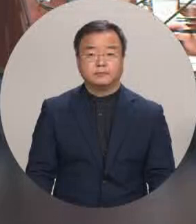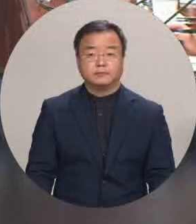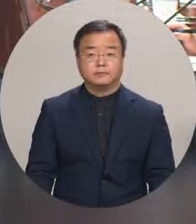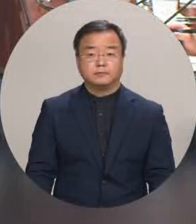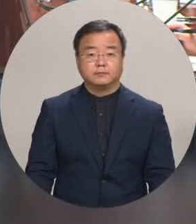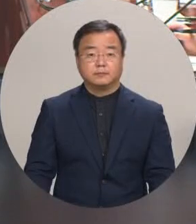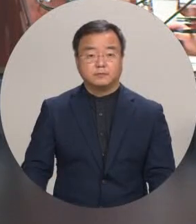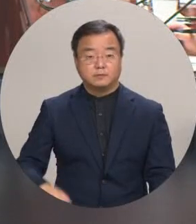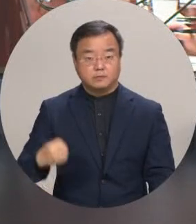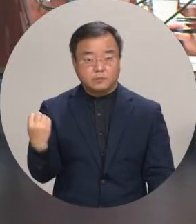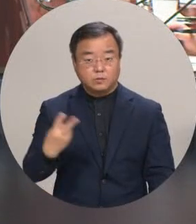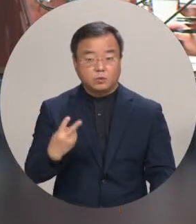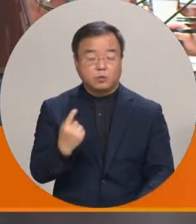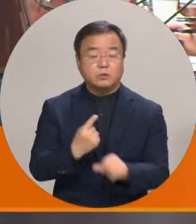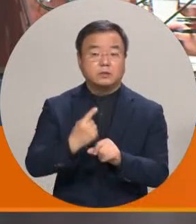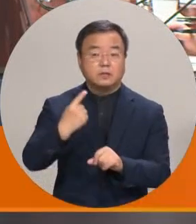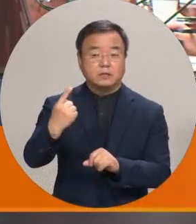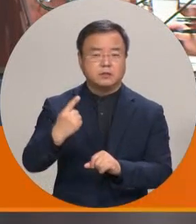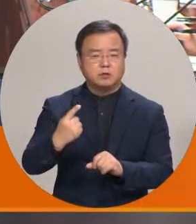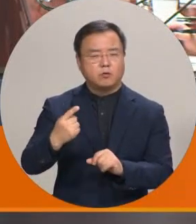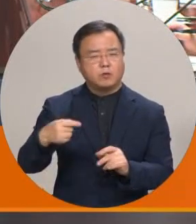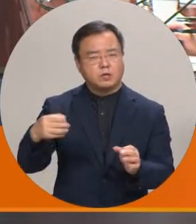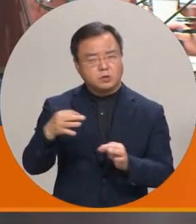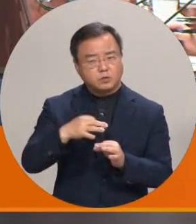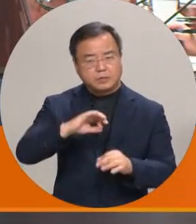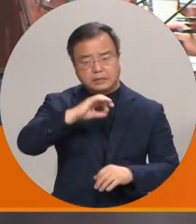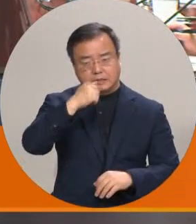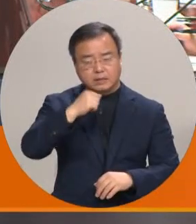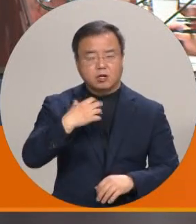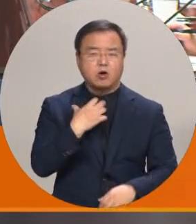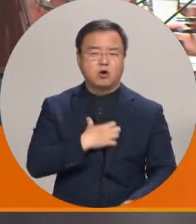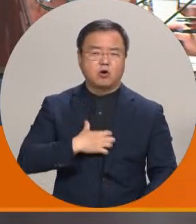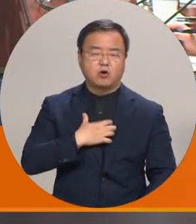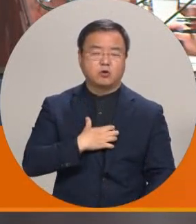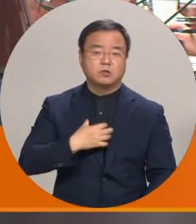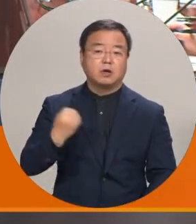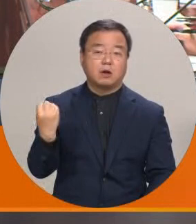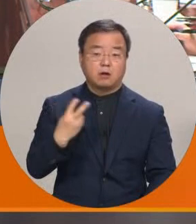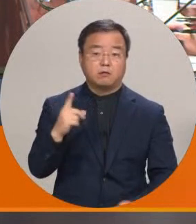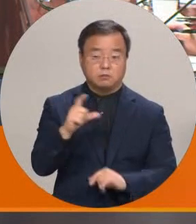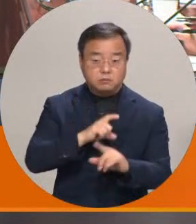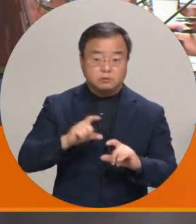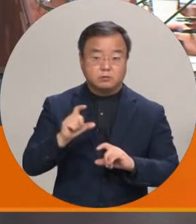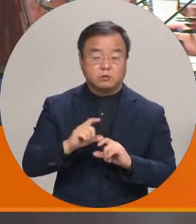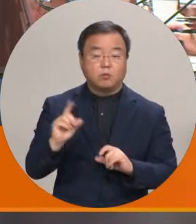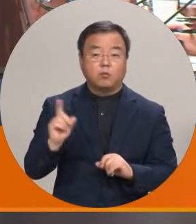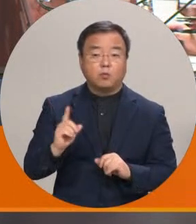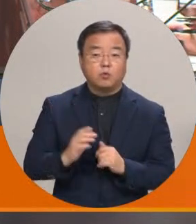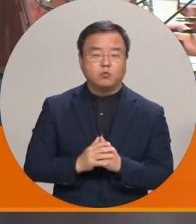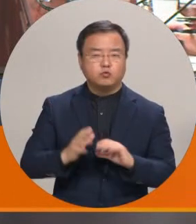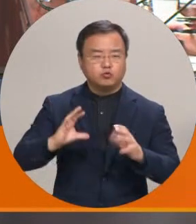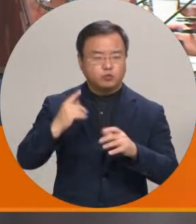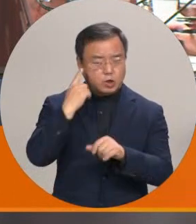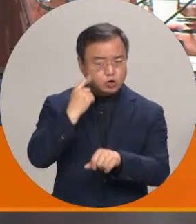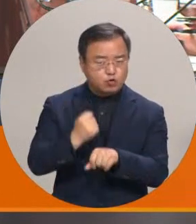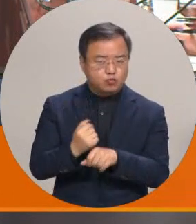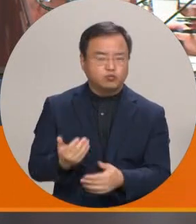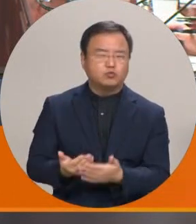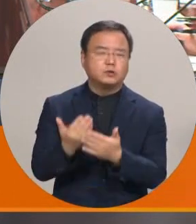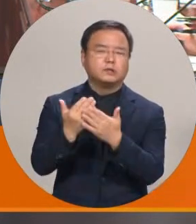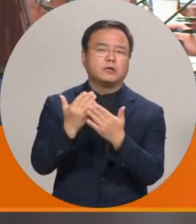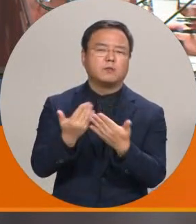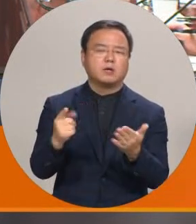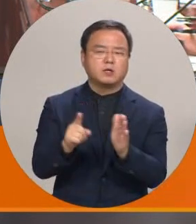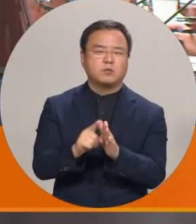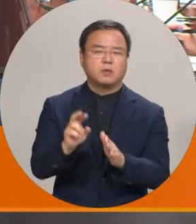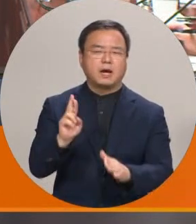네 이뿐이 아닙니다 내년도 살림살이 걱정해야 하는 분야가 또 있는데요 바로 국가 연구 개발 r&d